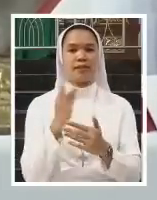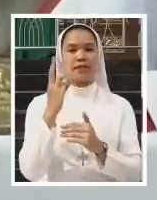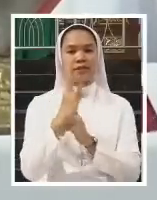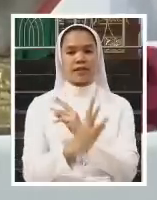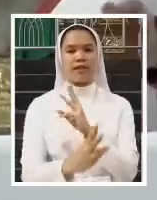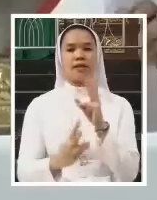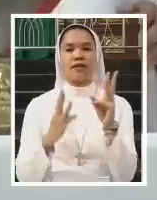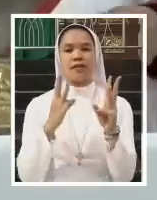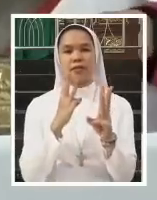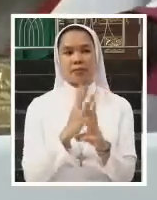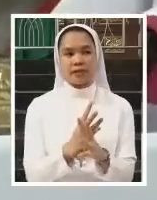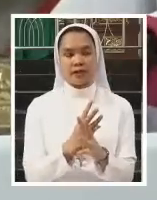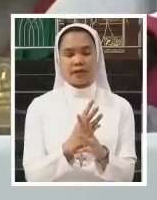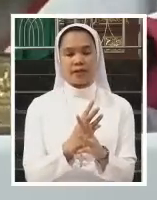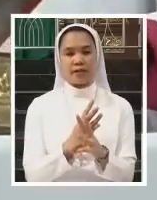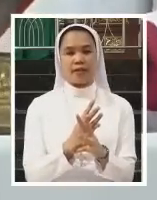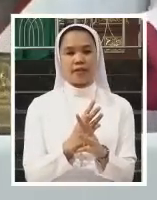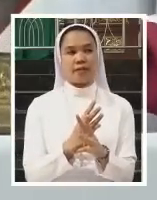kinaban.